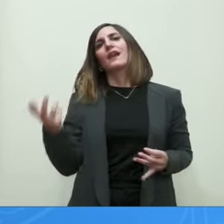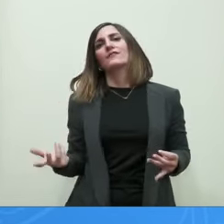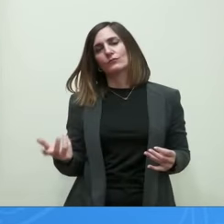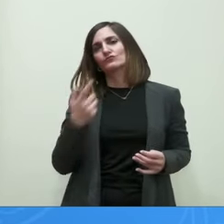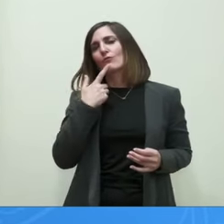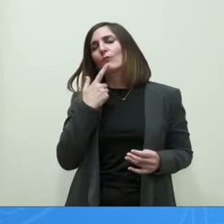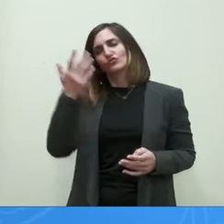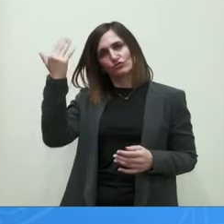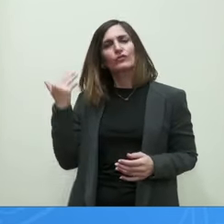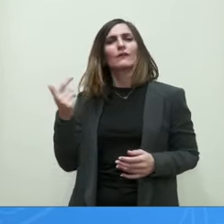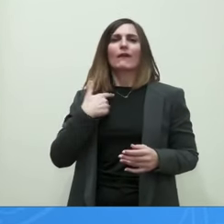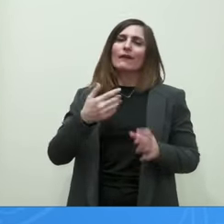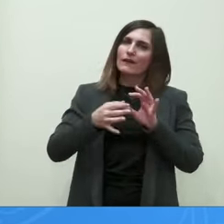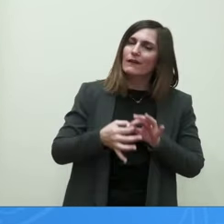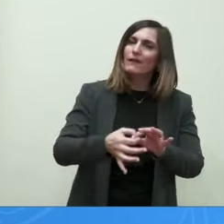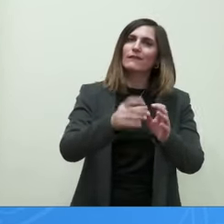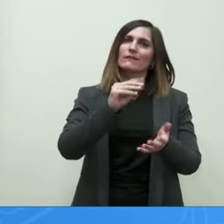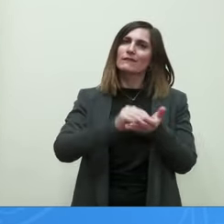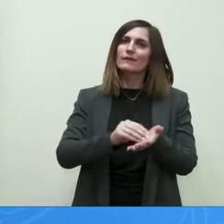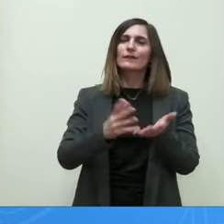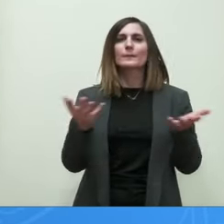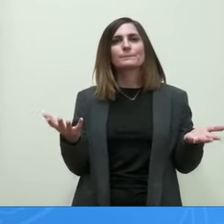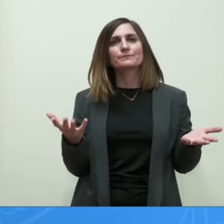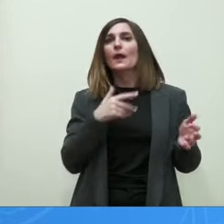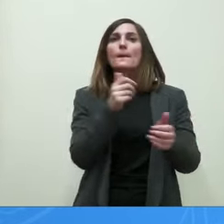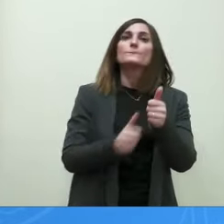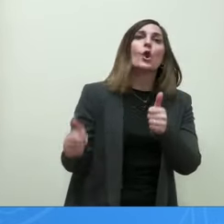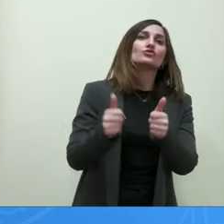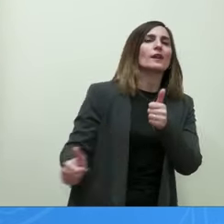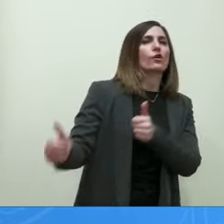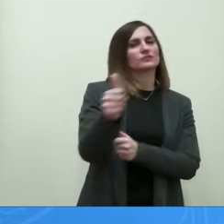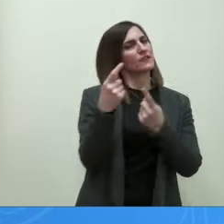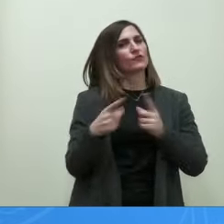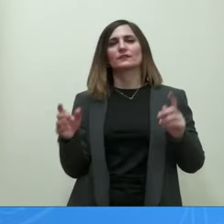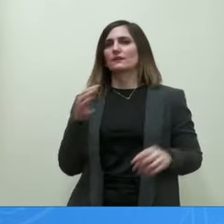λέγαμε και συνεχίζουμε να λέμε, με το άλλες προτεραιότητες χρειάζεται η Αθήνα.